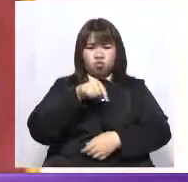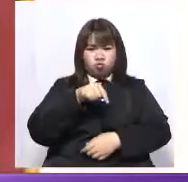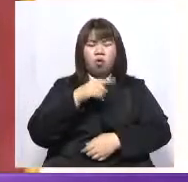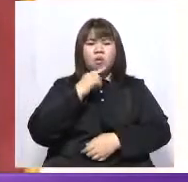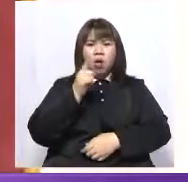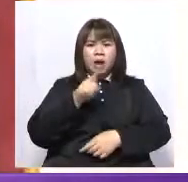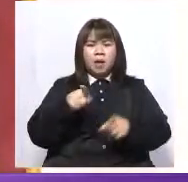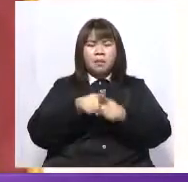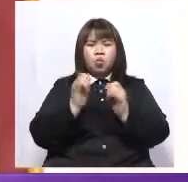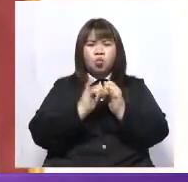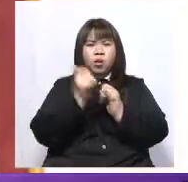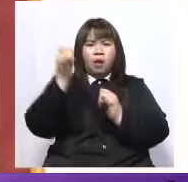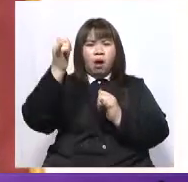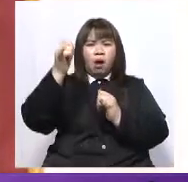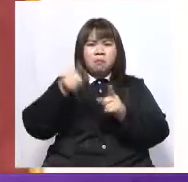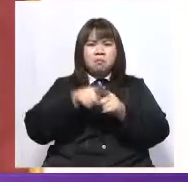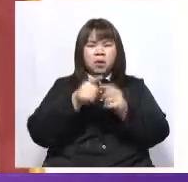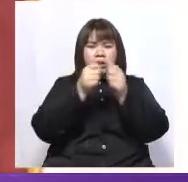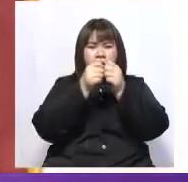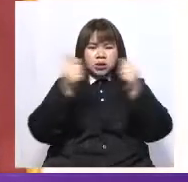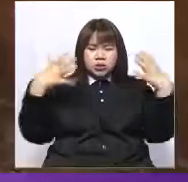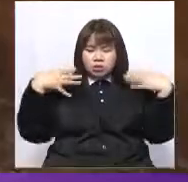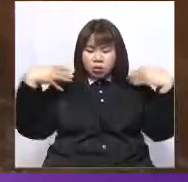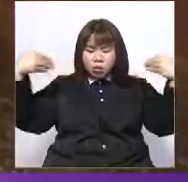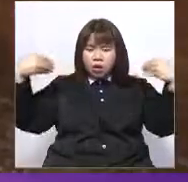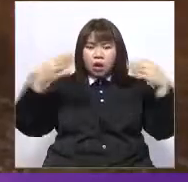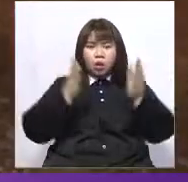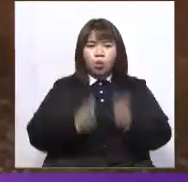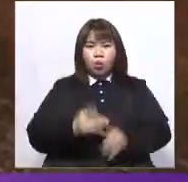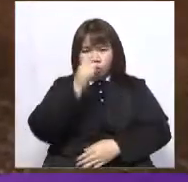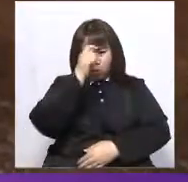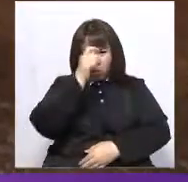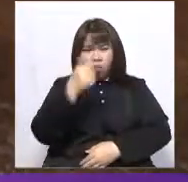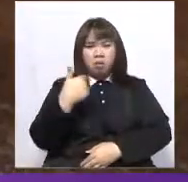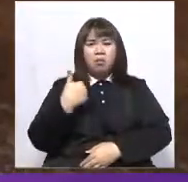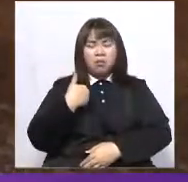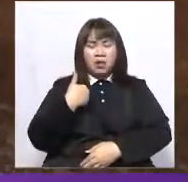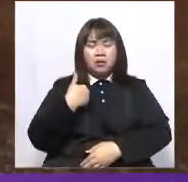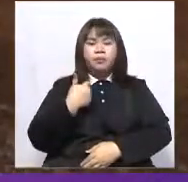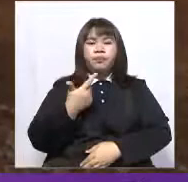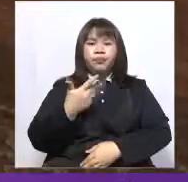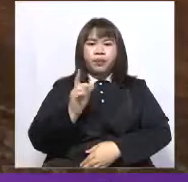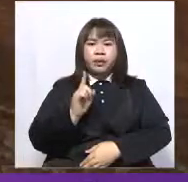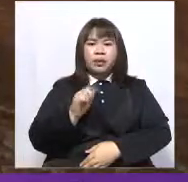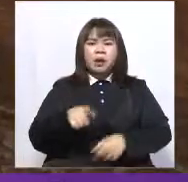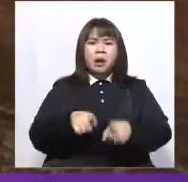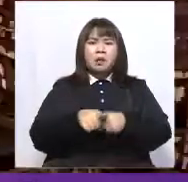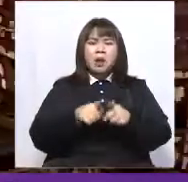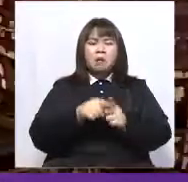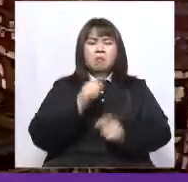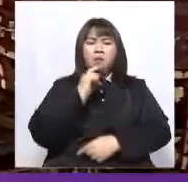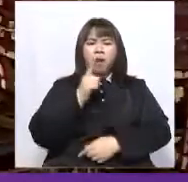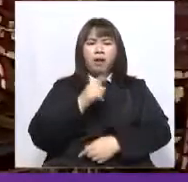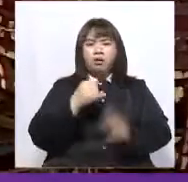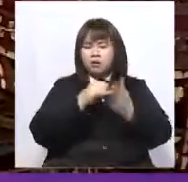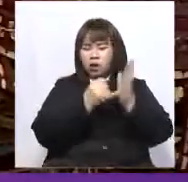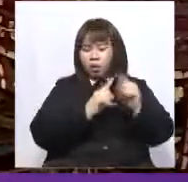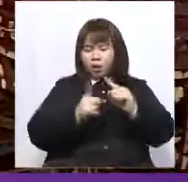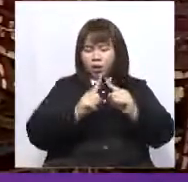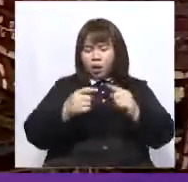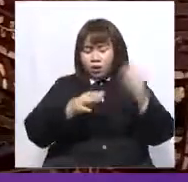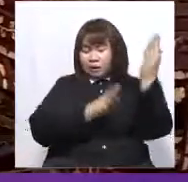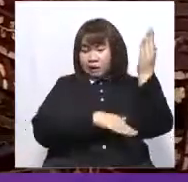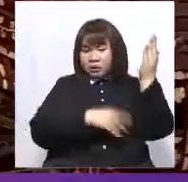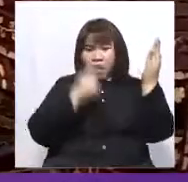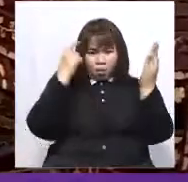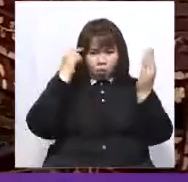าเป็นวิญญาณศักดิ์สิทธิ์และก็เป็นที่เคารพศรัทธาของชาวบ้านในละแวกวัดอีกทั้งยังร่ำลือไปไกลทั่วทุกจังหวัดทางภาค